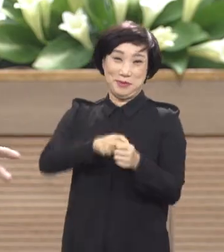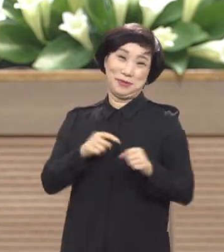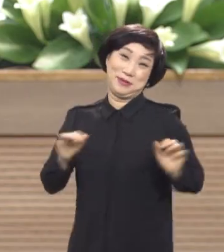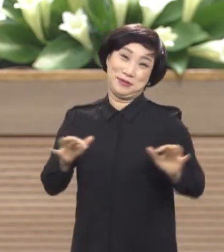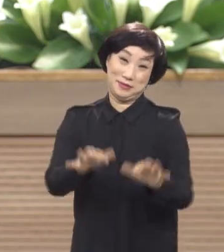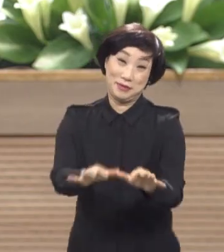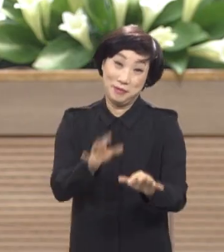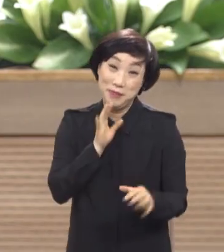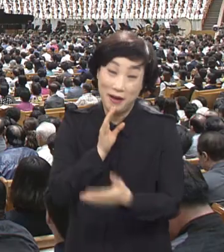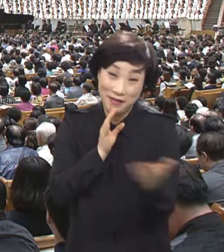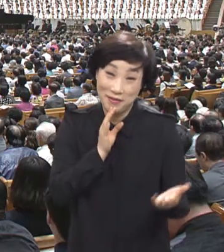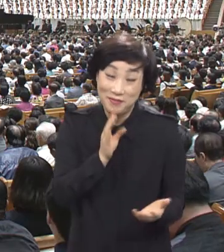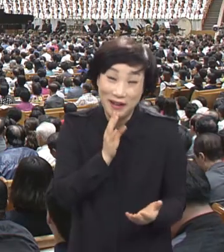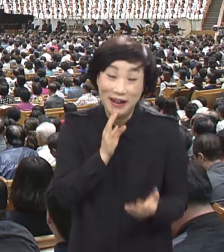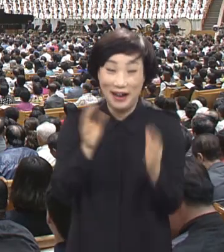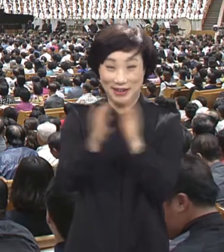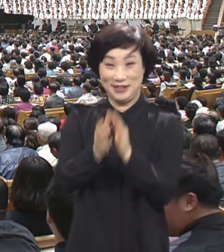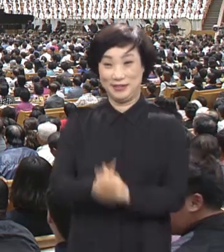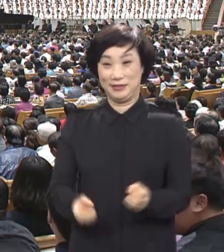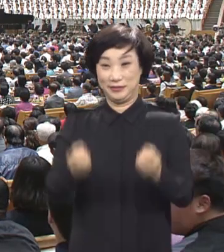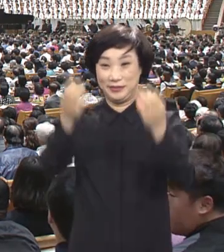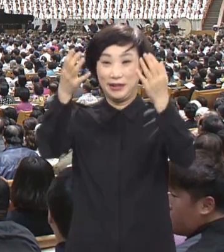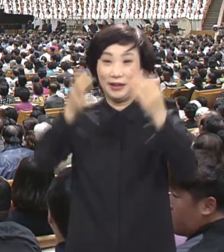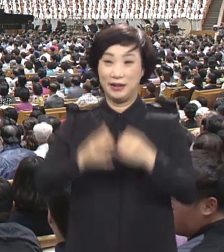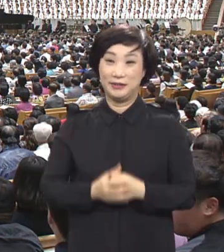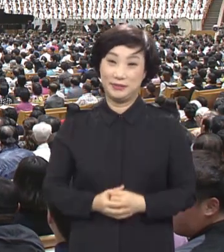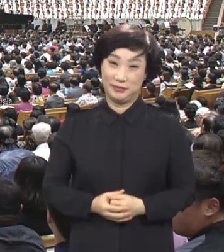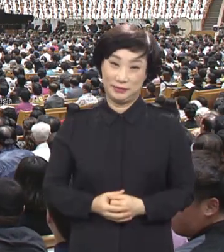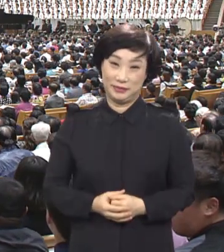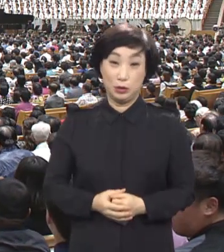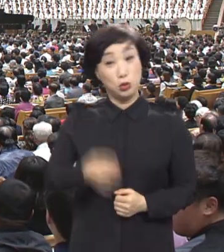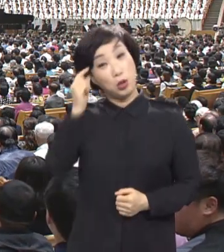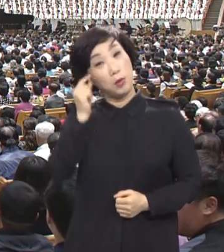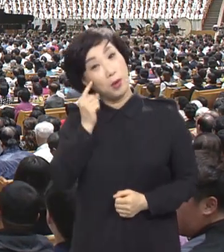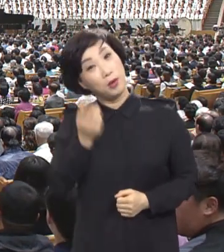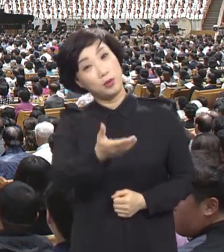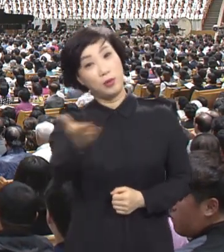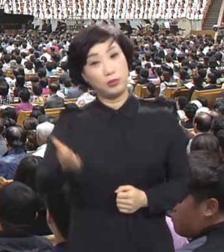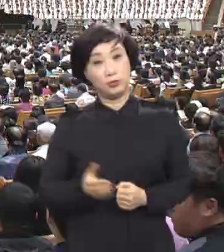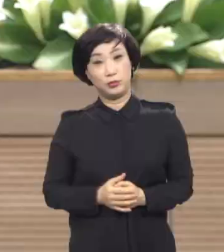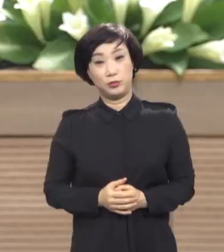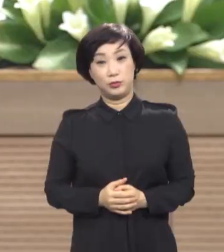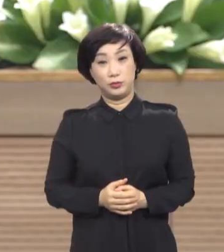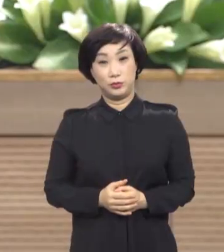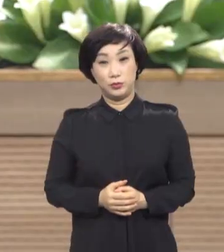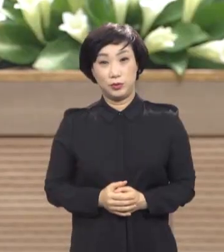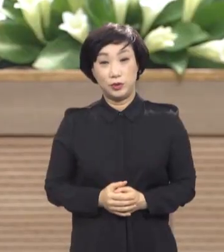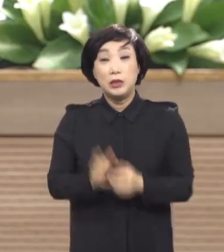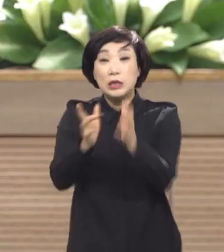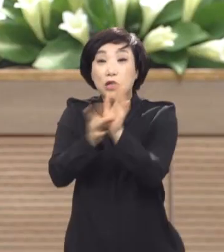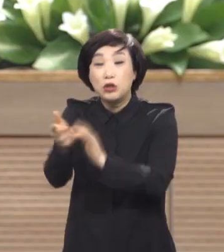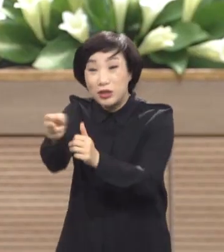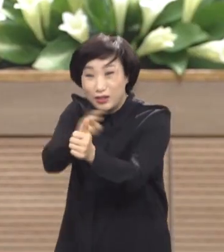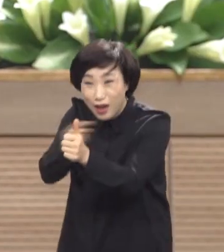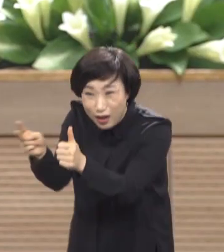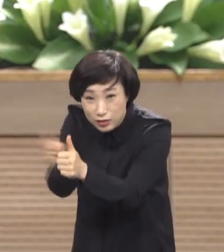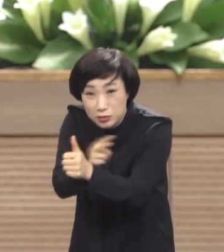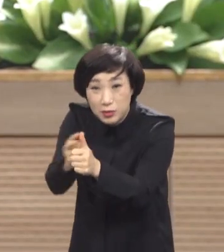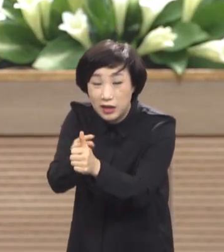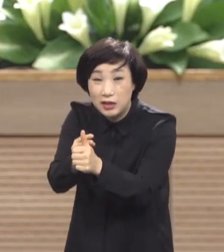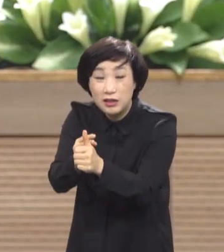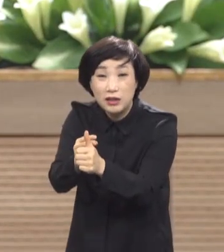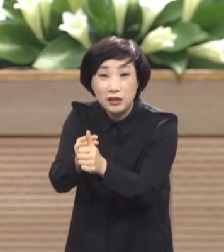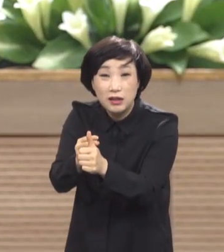할렐루야 생각해봐 그 채찍에 쇠무치를